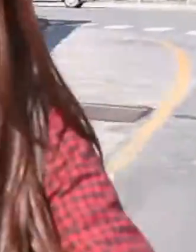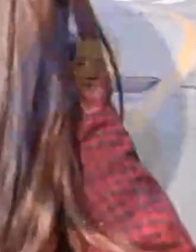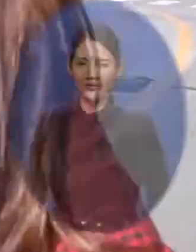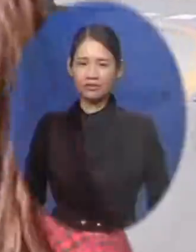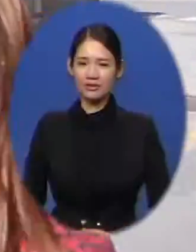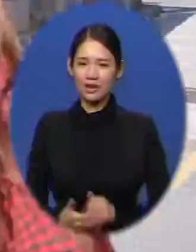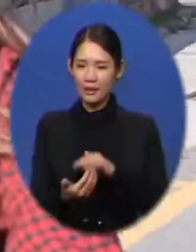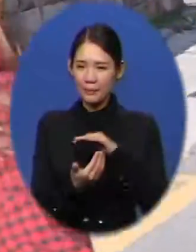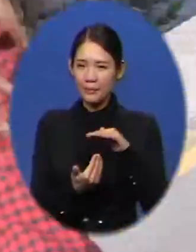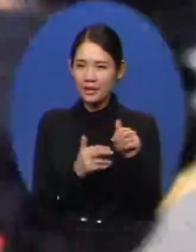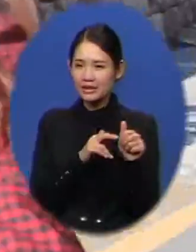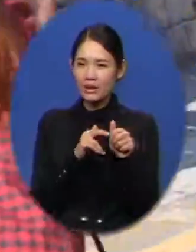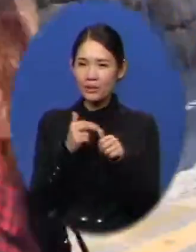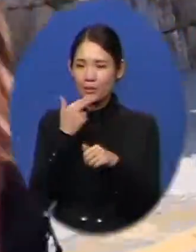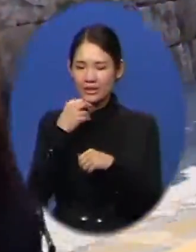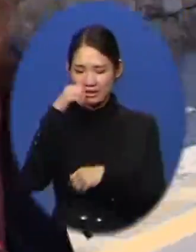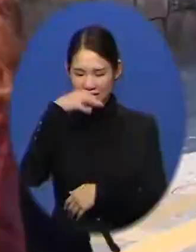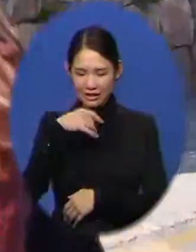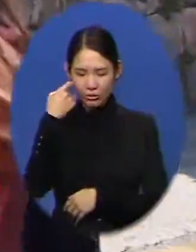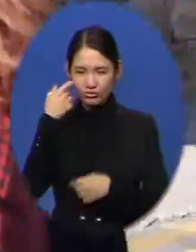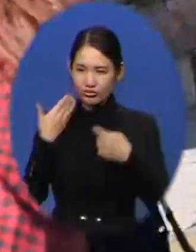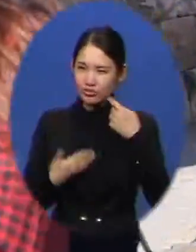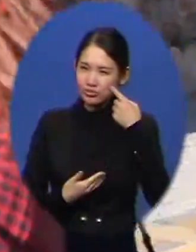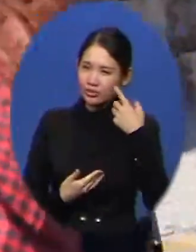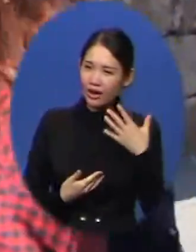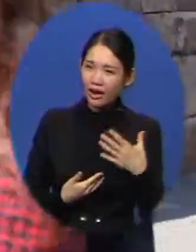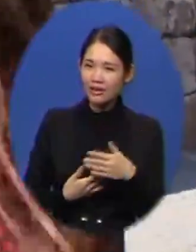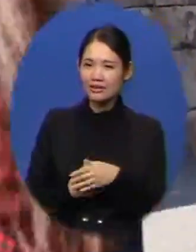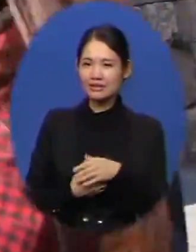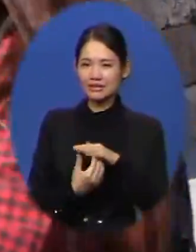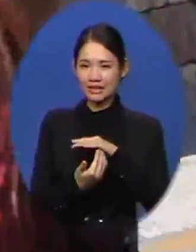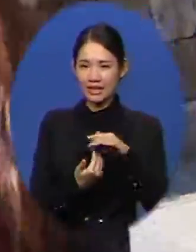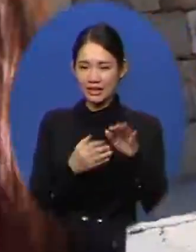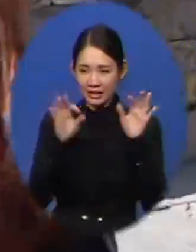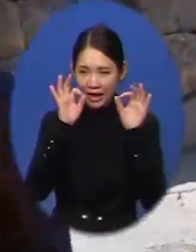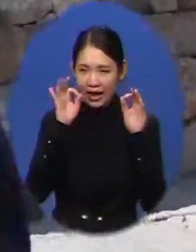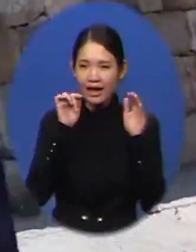사전 정보도 없이 물어 찾아가는 길. 산문에 그